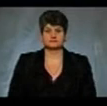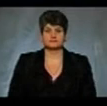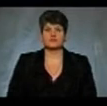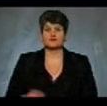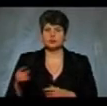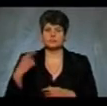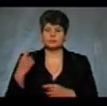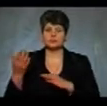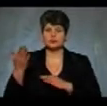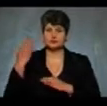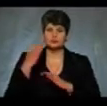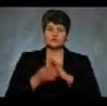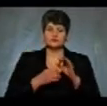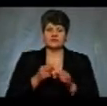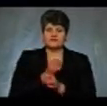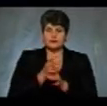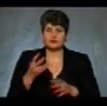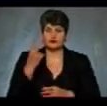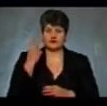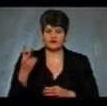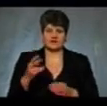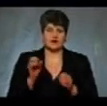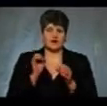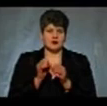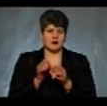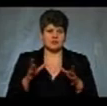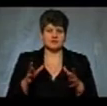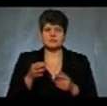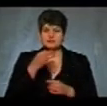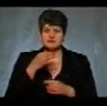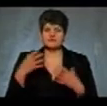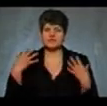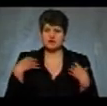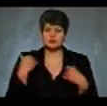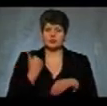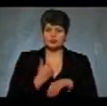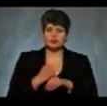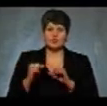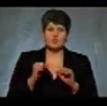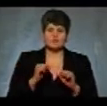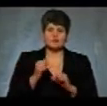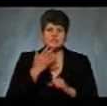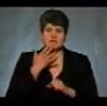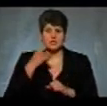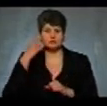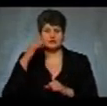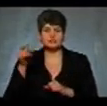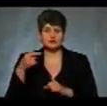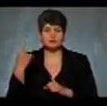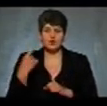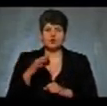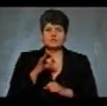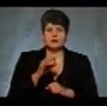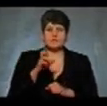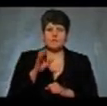На Тернопільщині минулої доби вибухнуло дві гранати. Як повідомив начальник головного управління Національної поліції в Тернопільській області